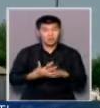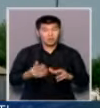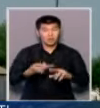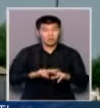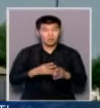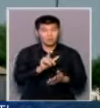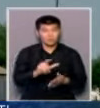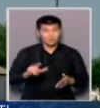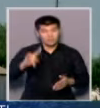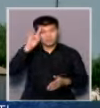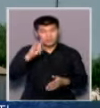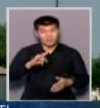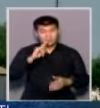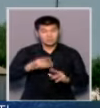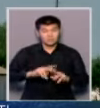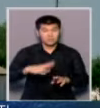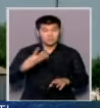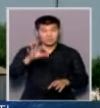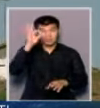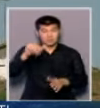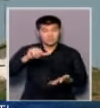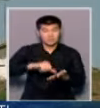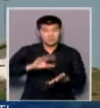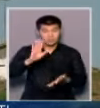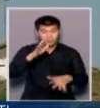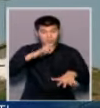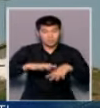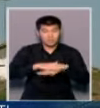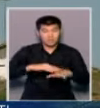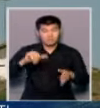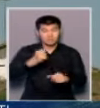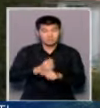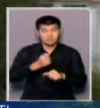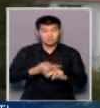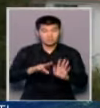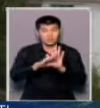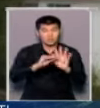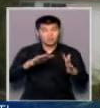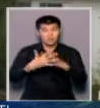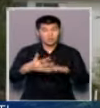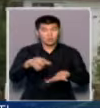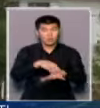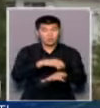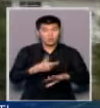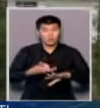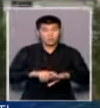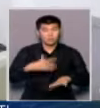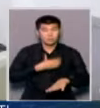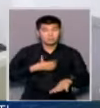әкімін сайлауға қазақстандықтардың 40% қатыспақ. Ел болашағы үшін жасалар таңдау ауыл тұрғындары үшін өте